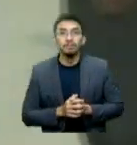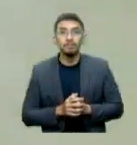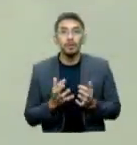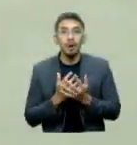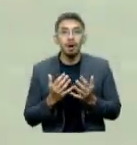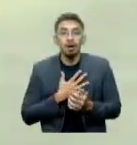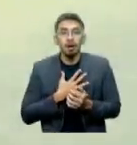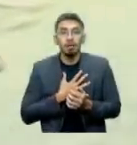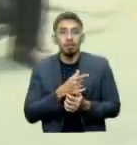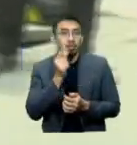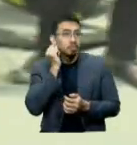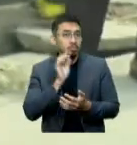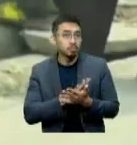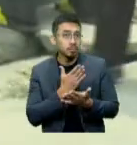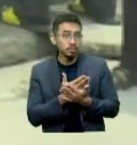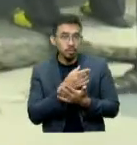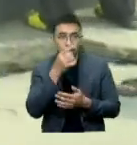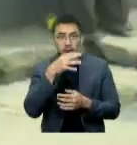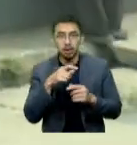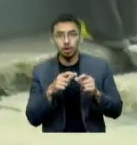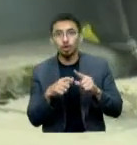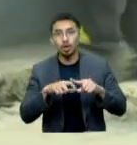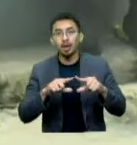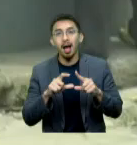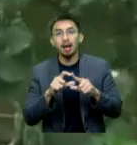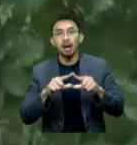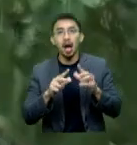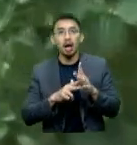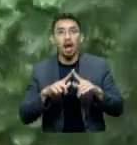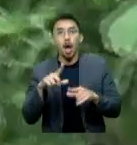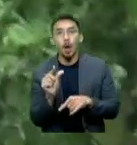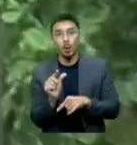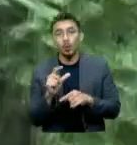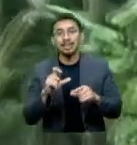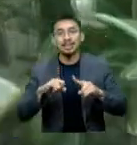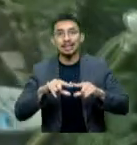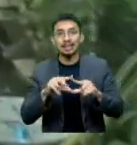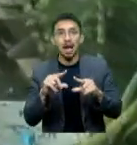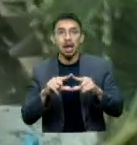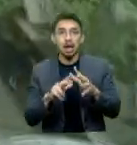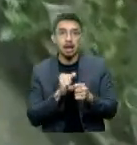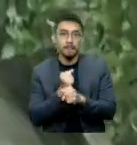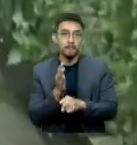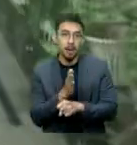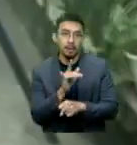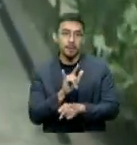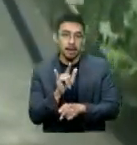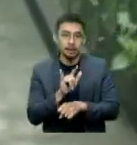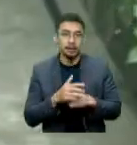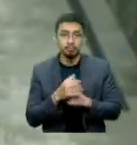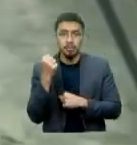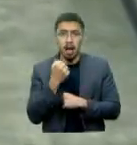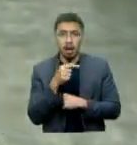Warga digemparkan dengan tewasnya seorang wanita di rumahnya di Desa Sukadanau, Cikarang Barat, Kabupaten Bekasi.